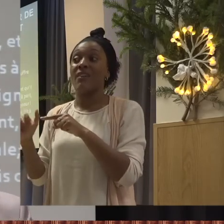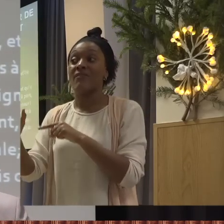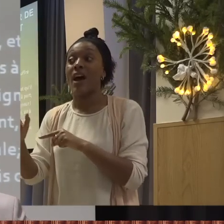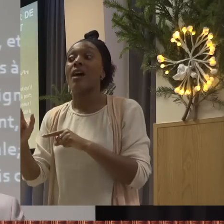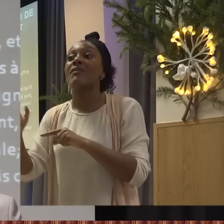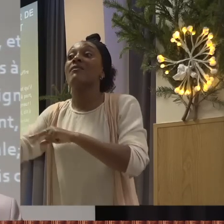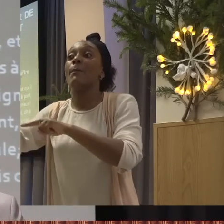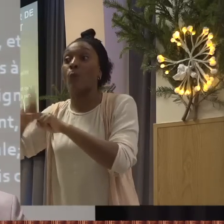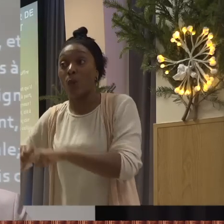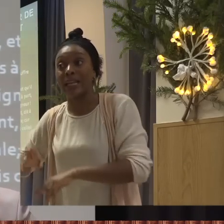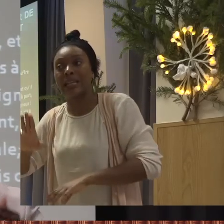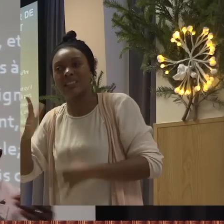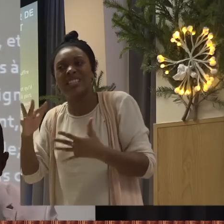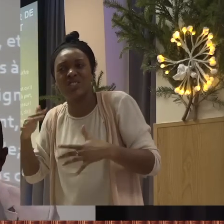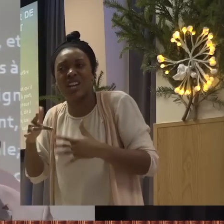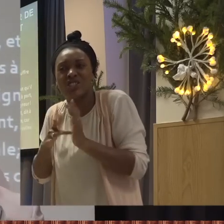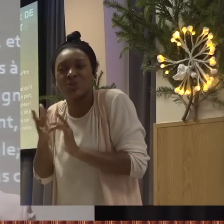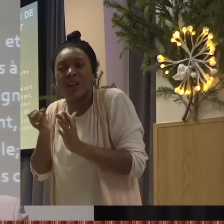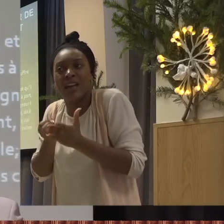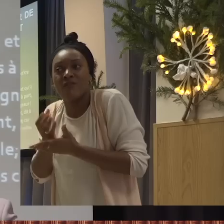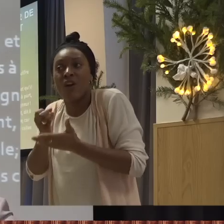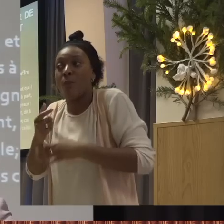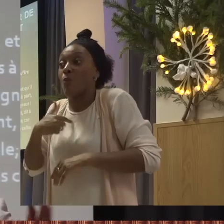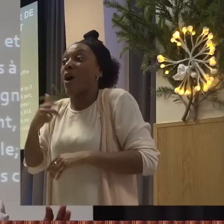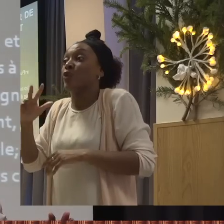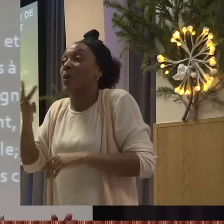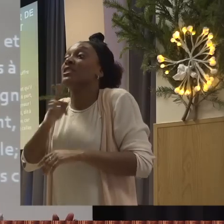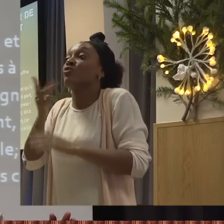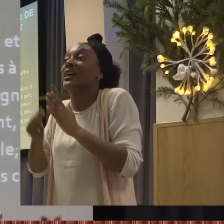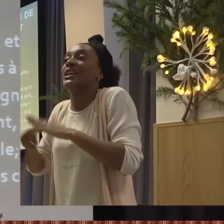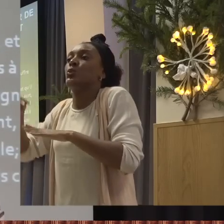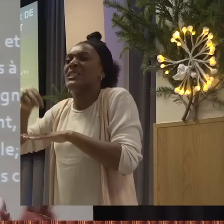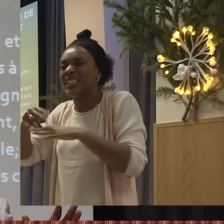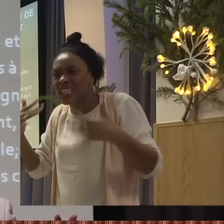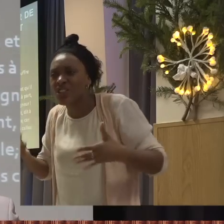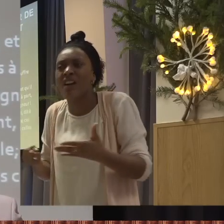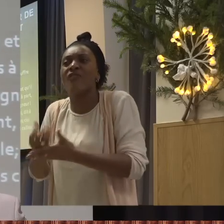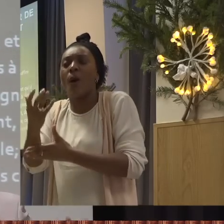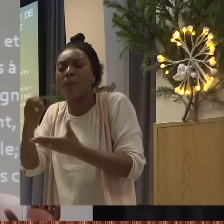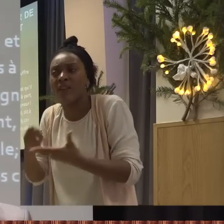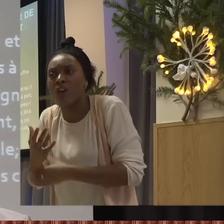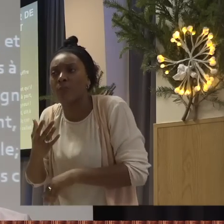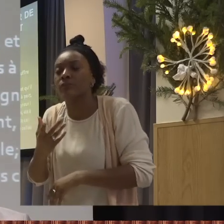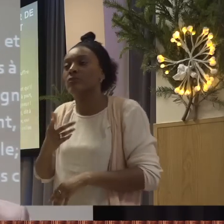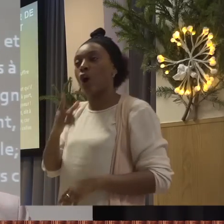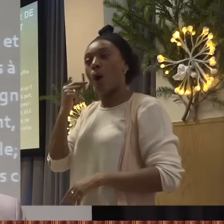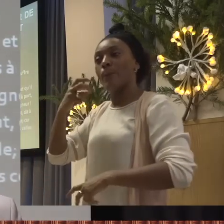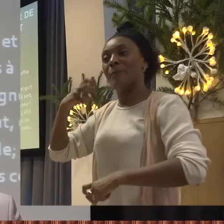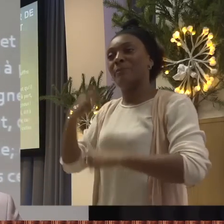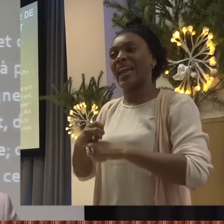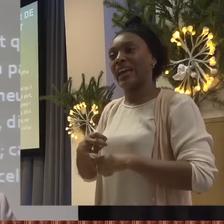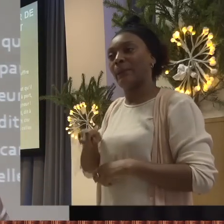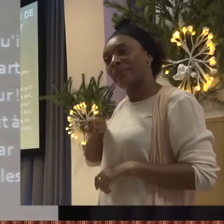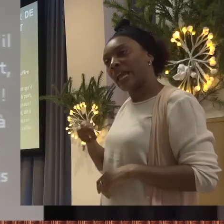mort et qu'il ressuscite le 3e jour. Alors là, quelqu'un intervient. Pierre,